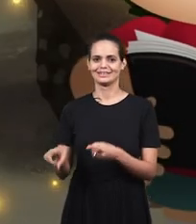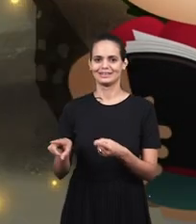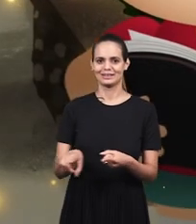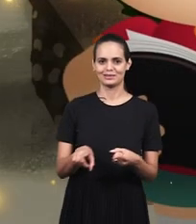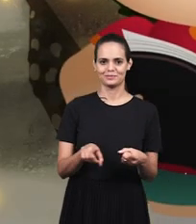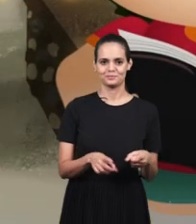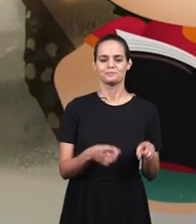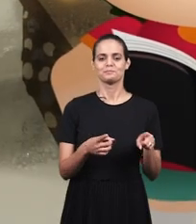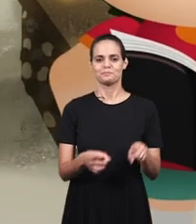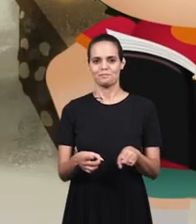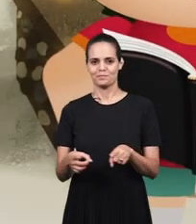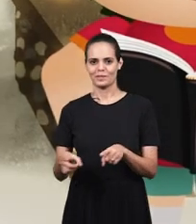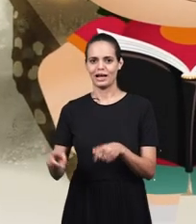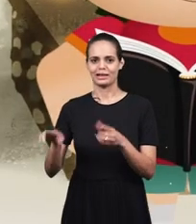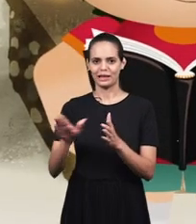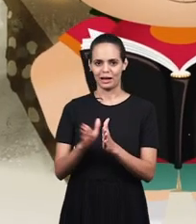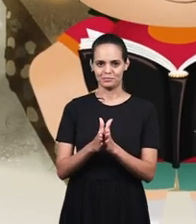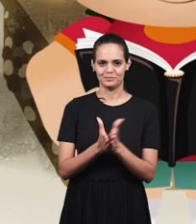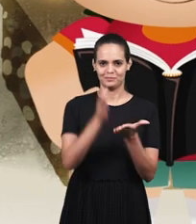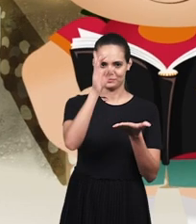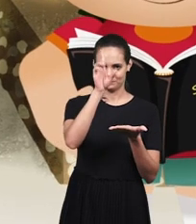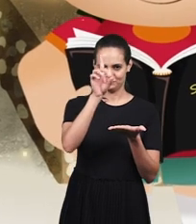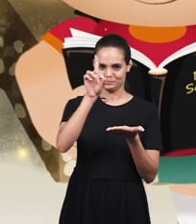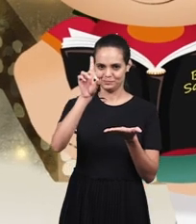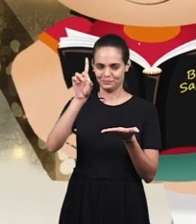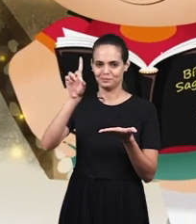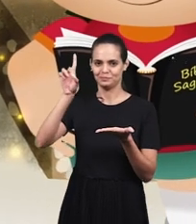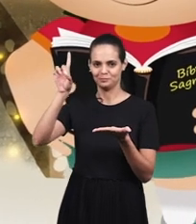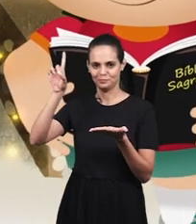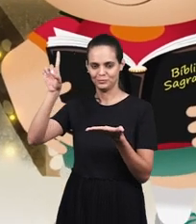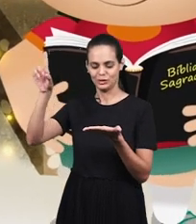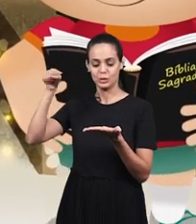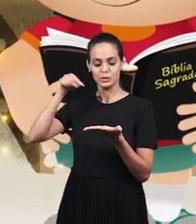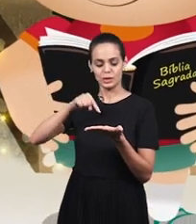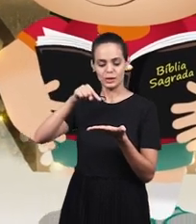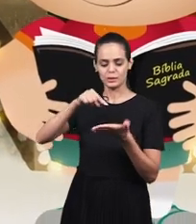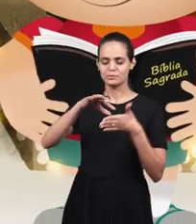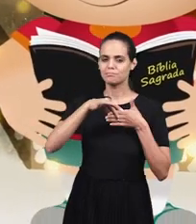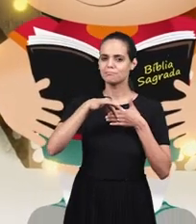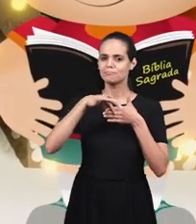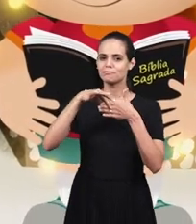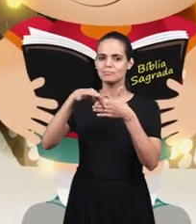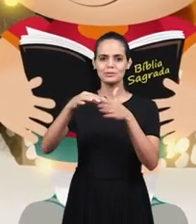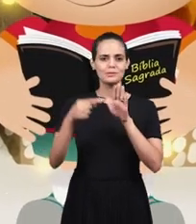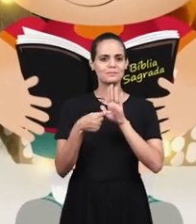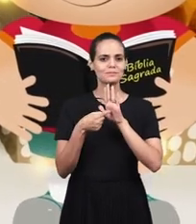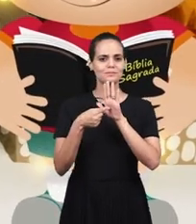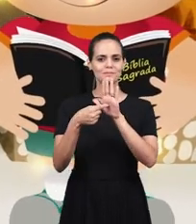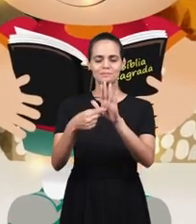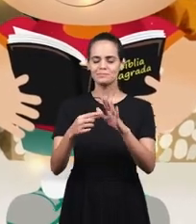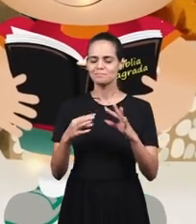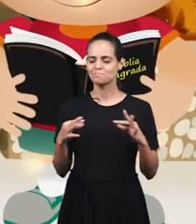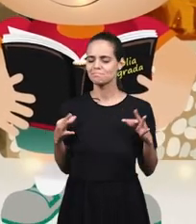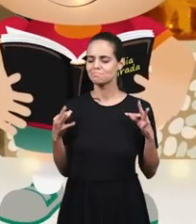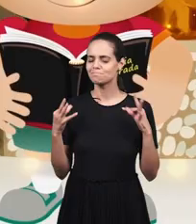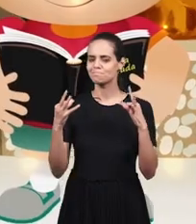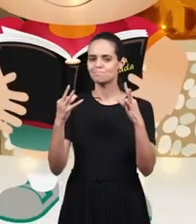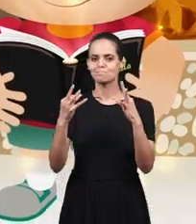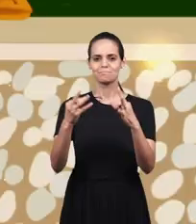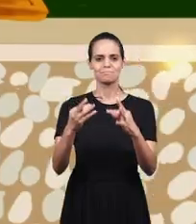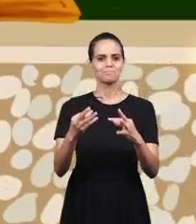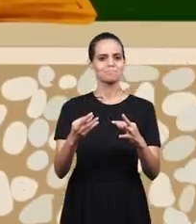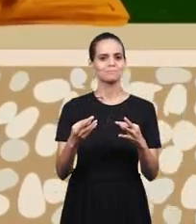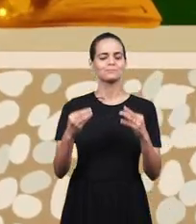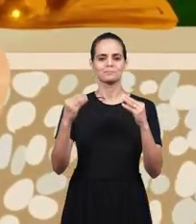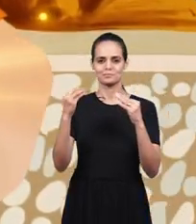Lâmpada para meus pés, o caminho ilumina, revelada